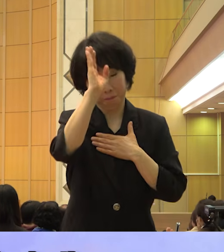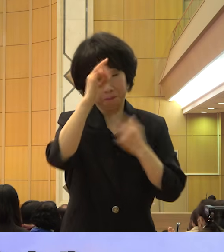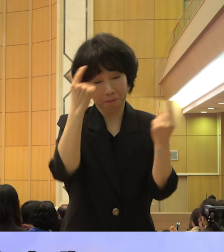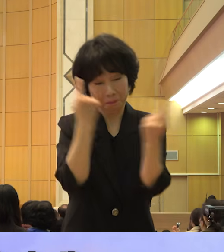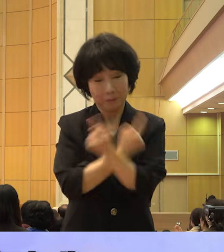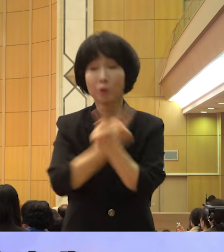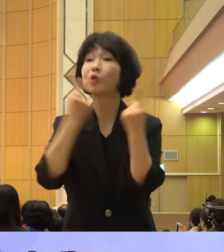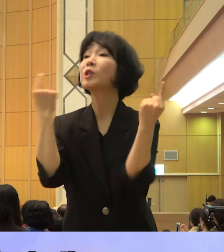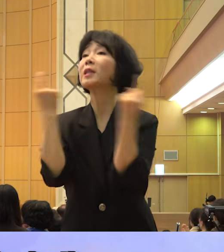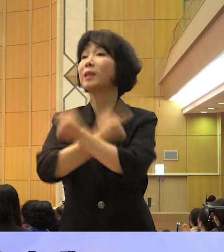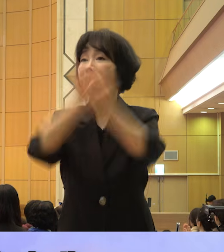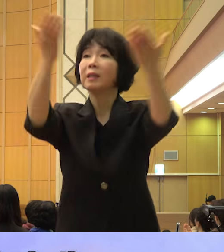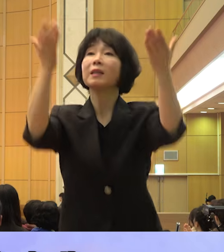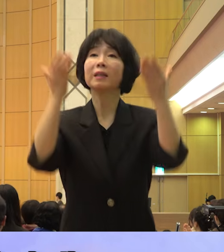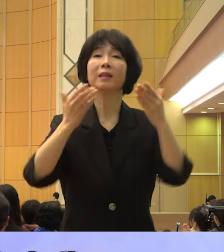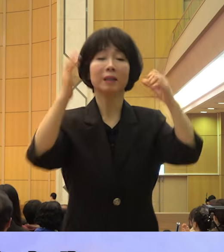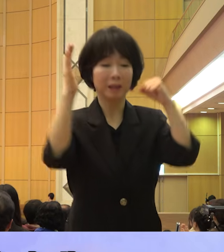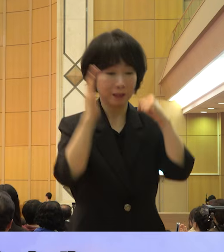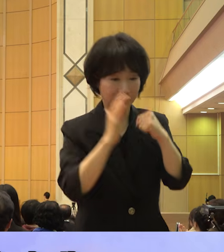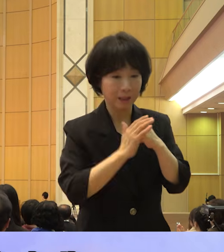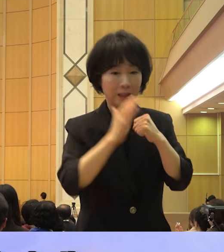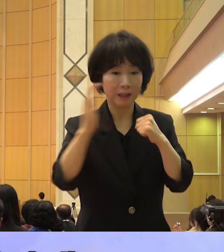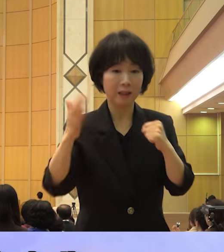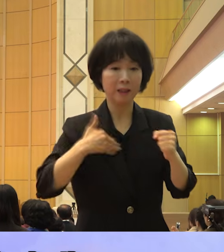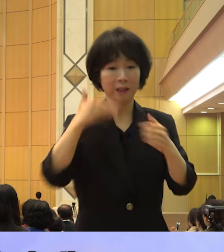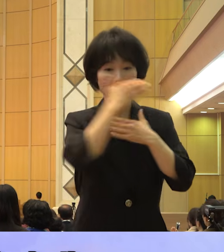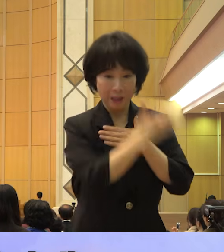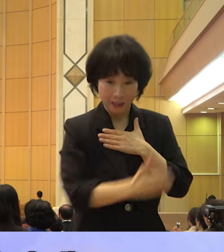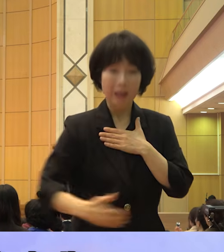하나님 치료해 주시니